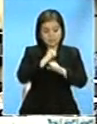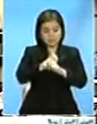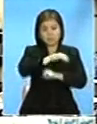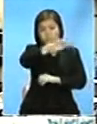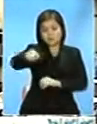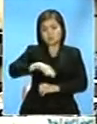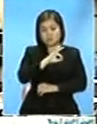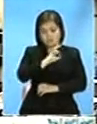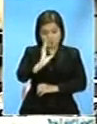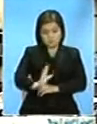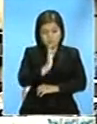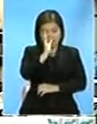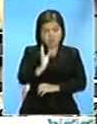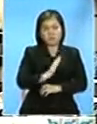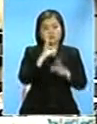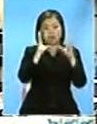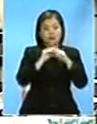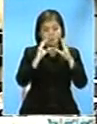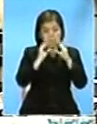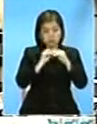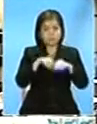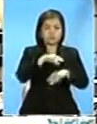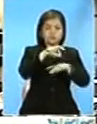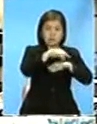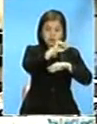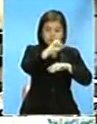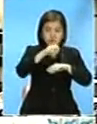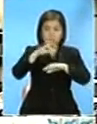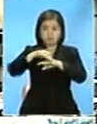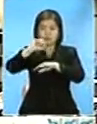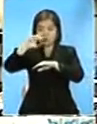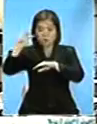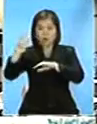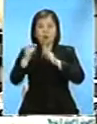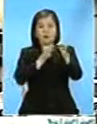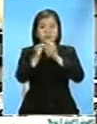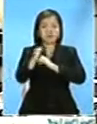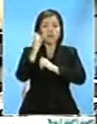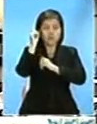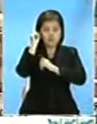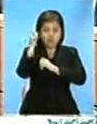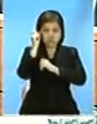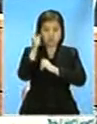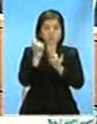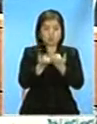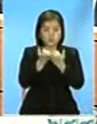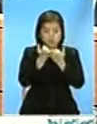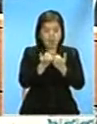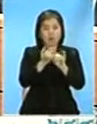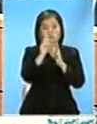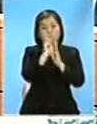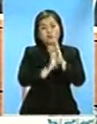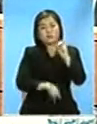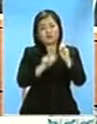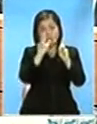ของสมาชิกสภาผู้แทนราษฎรแล้วก็สมาชิกวุฒิสภาผมจะชี้ให้ท่านผู้อภิปรายเห็นว่ามาตรานี้เนี่ยเป็นการ